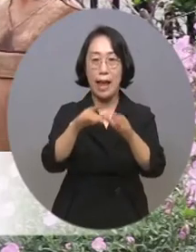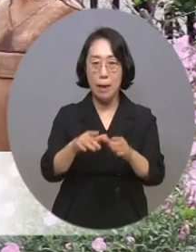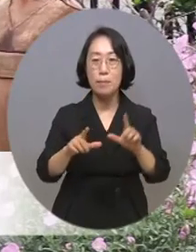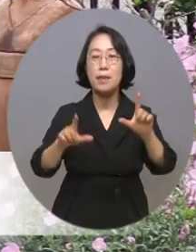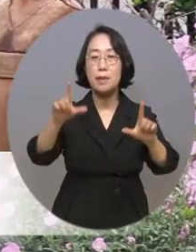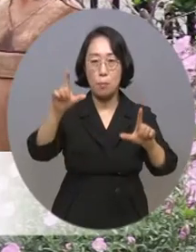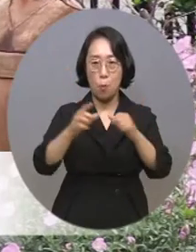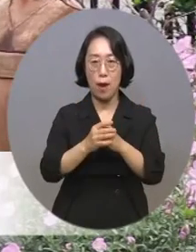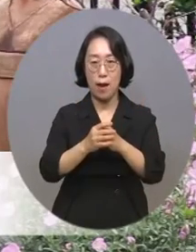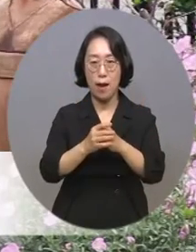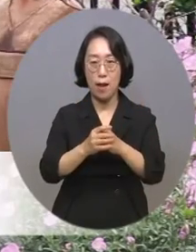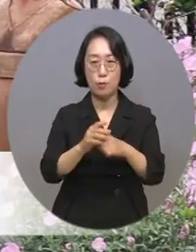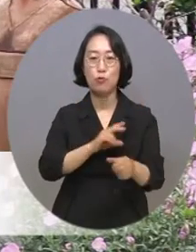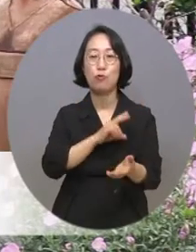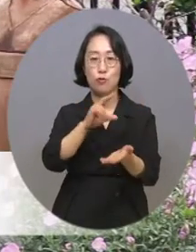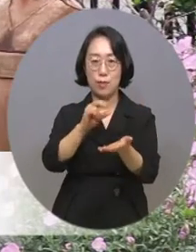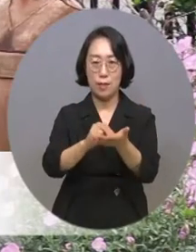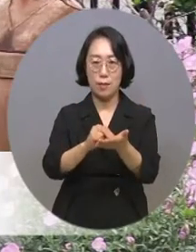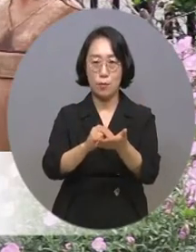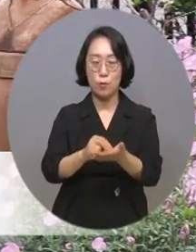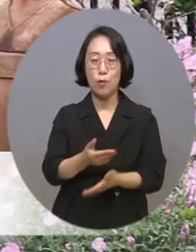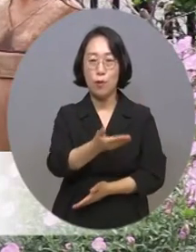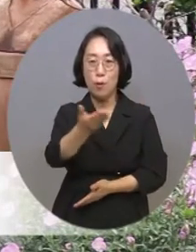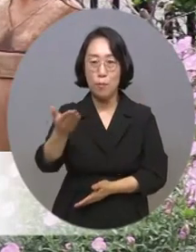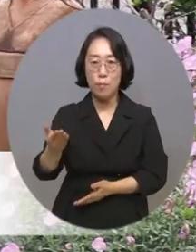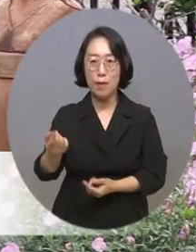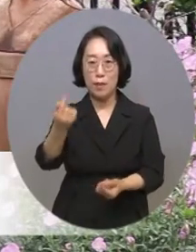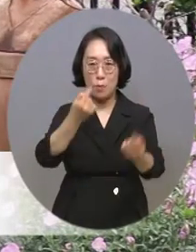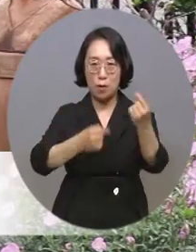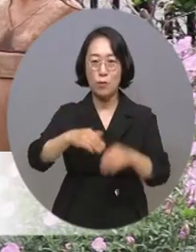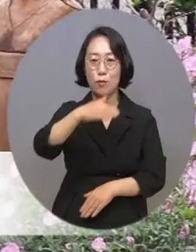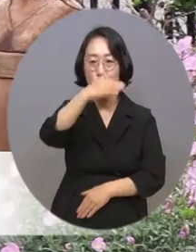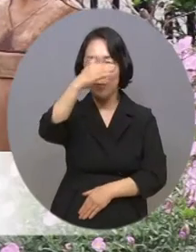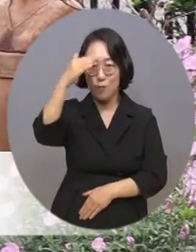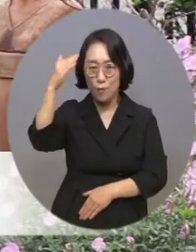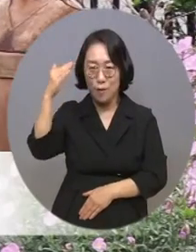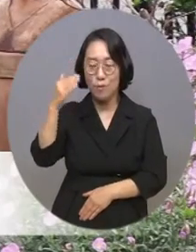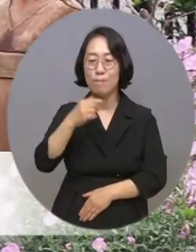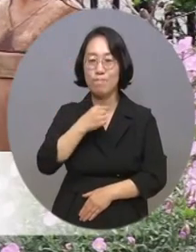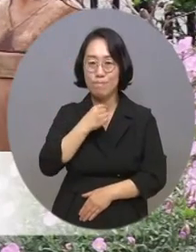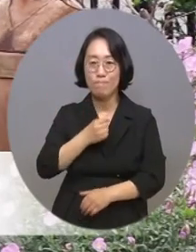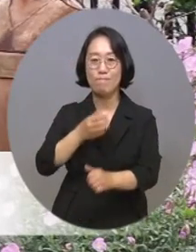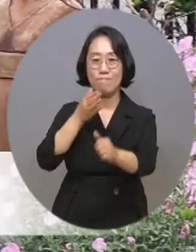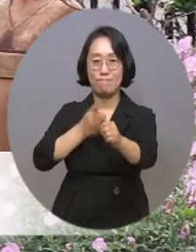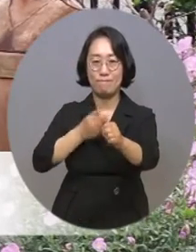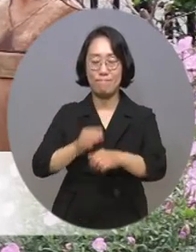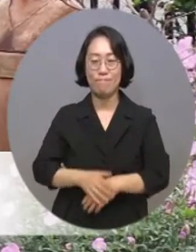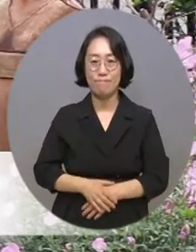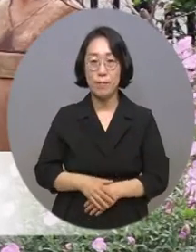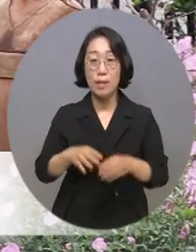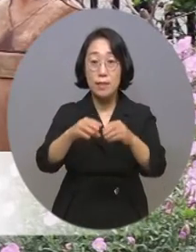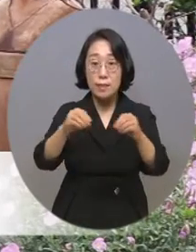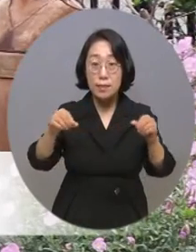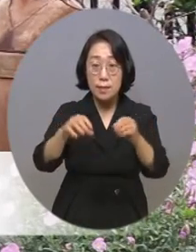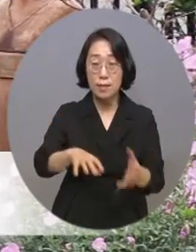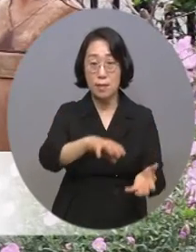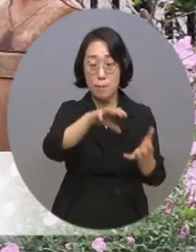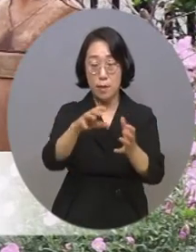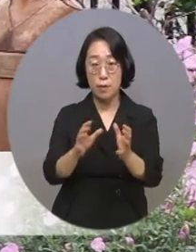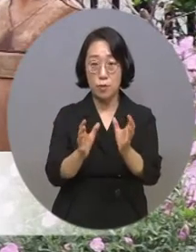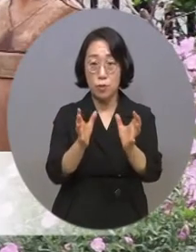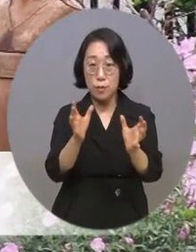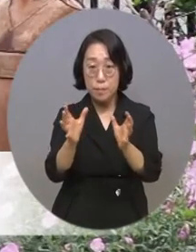지금 전시를 하고 있습니다. 많이 관람을 하셨으면 좋겠습니다. 흙을 이용해서 형태를